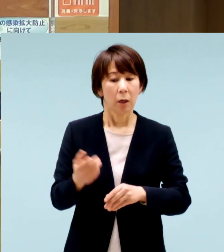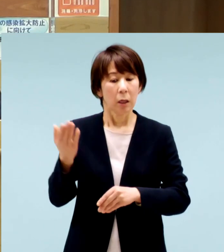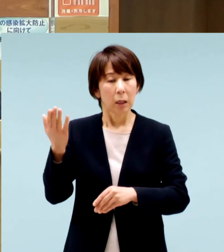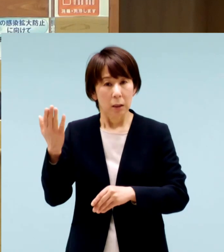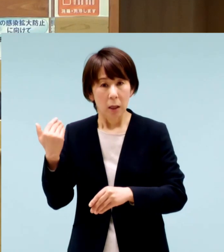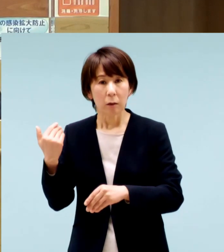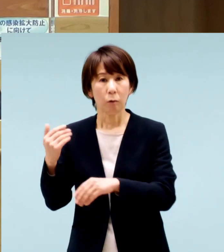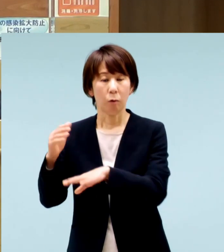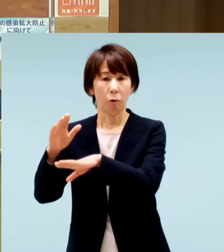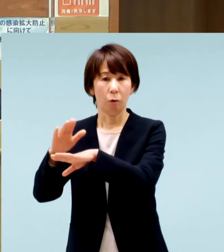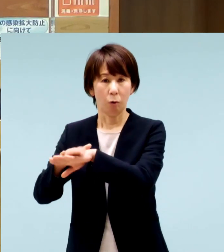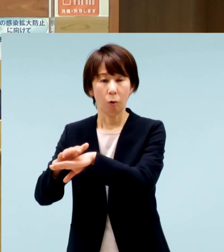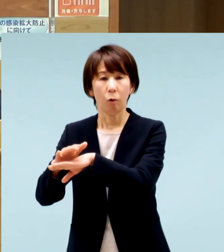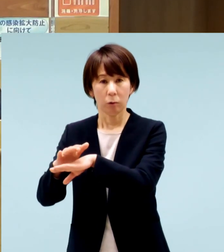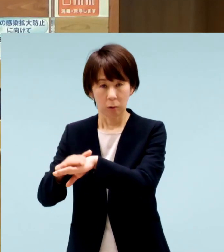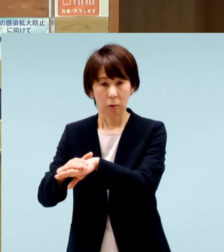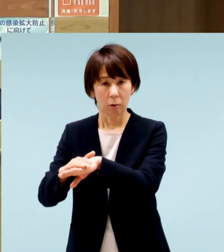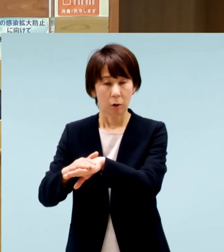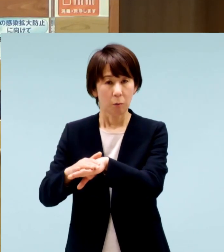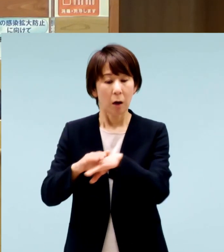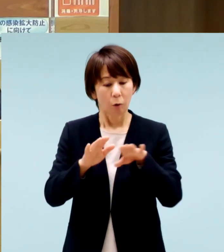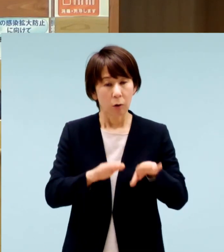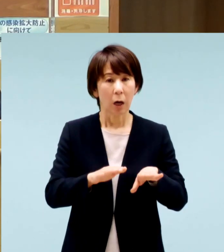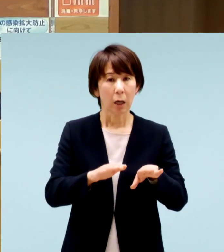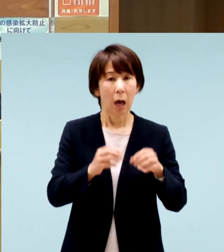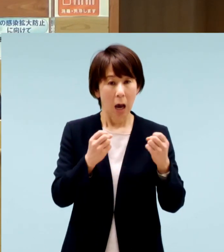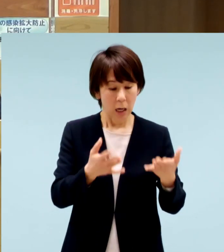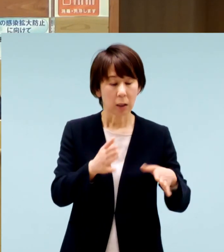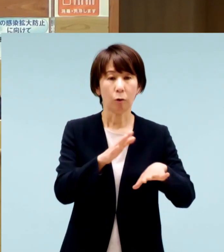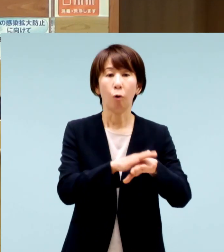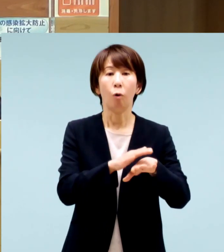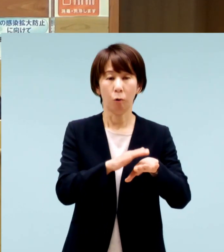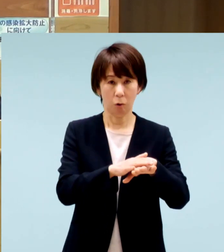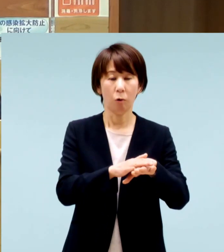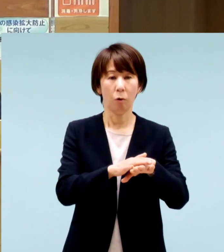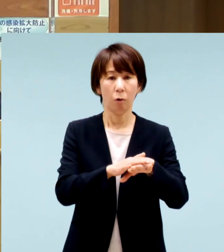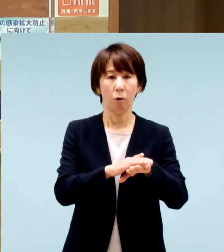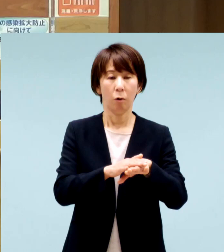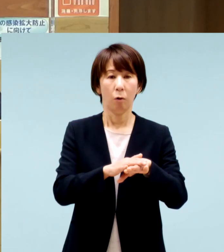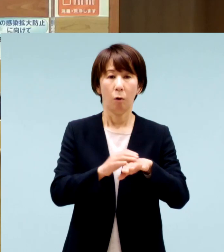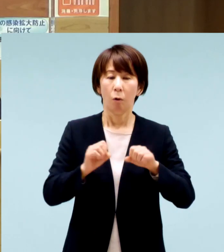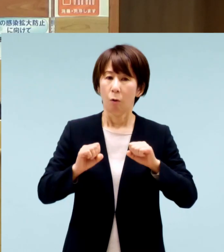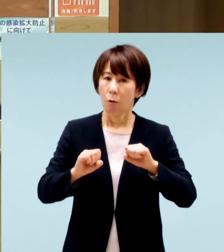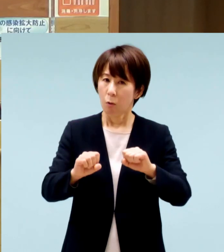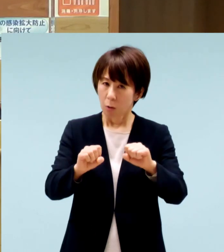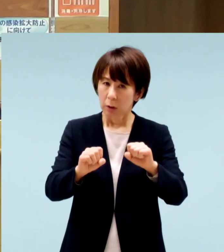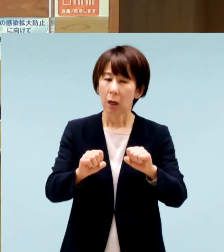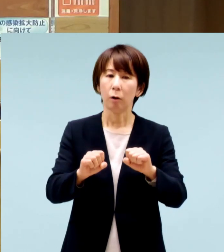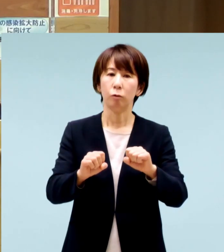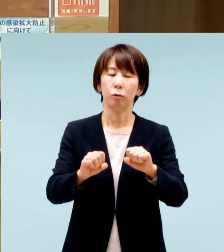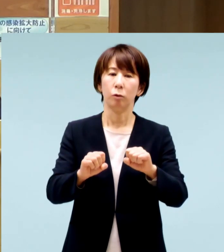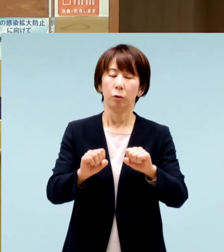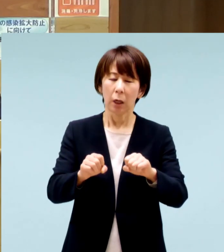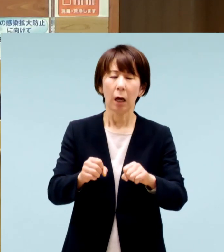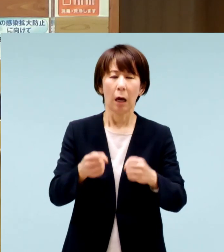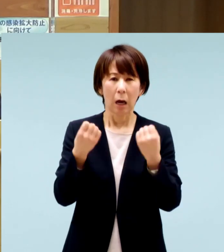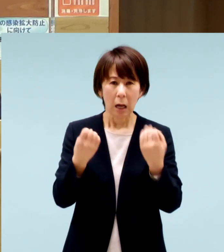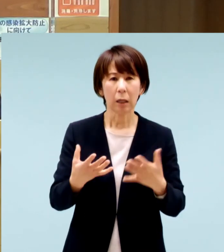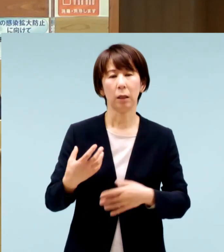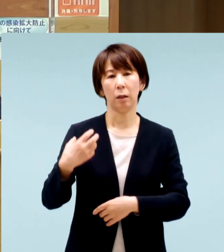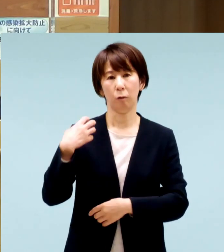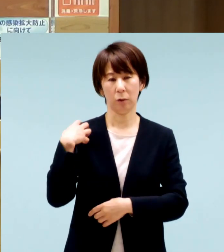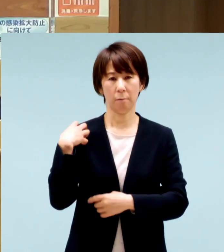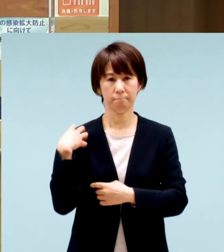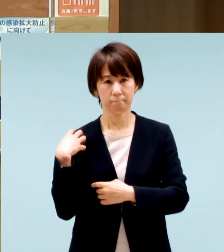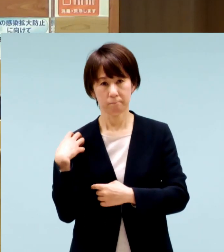また違った対応というのを同時に行っていかなきゃいけないという部分が新たに負担になりますので、